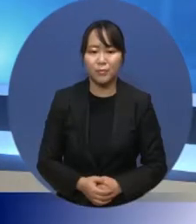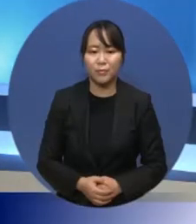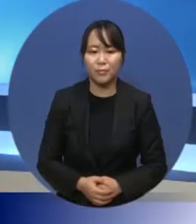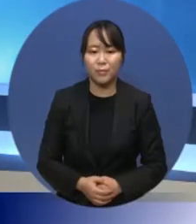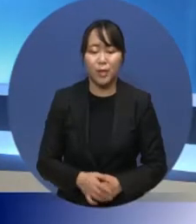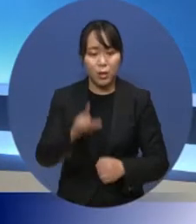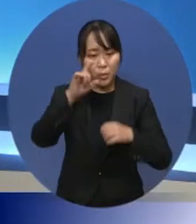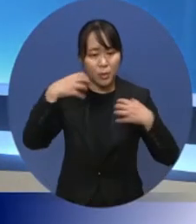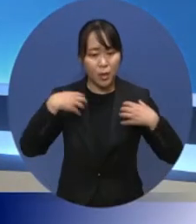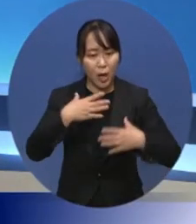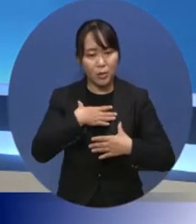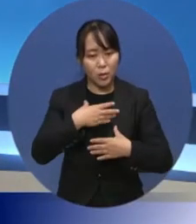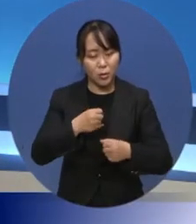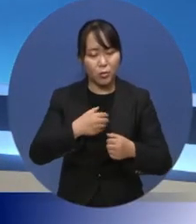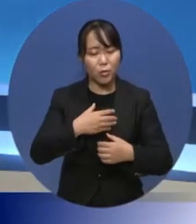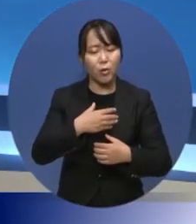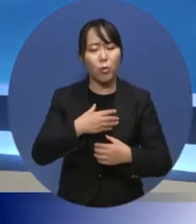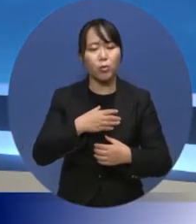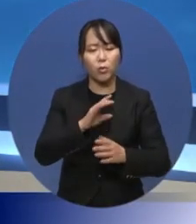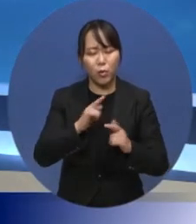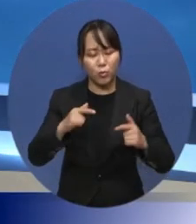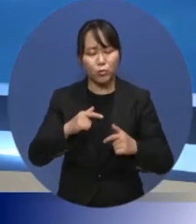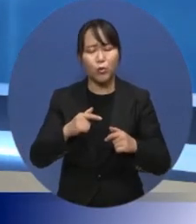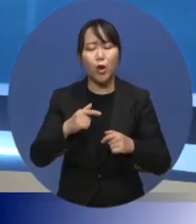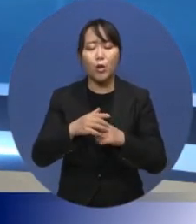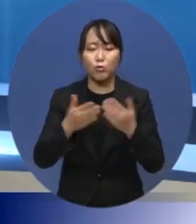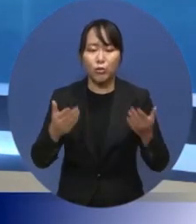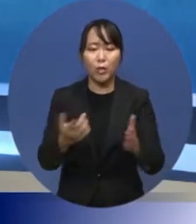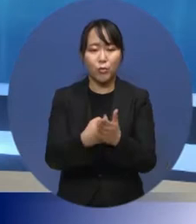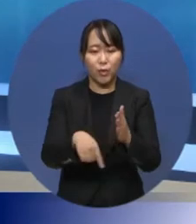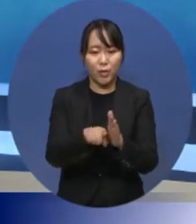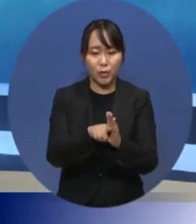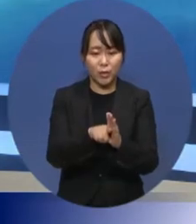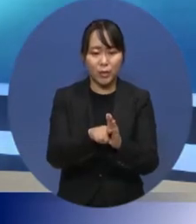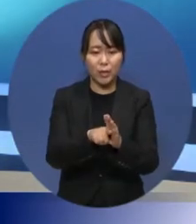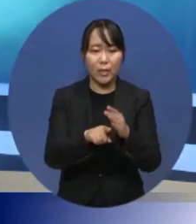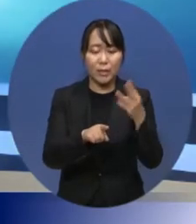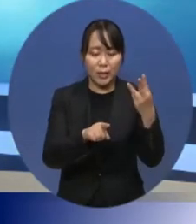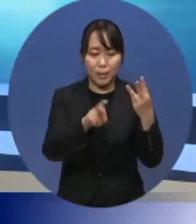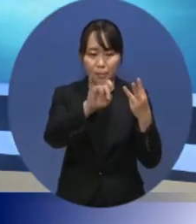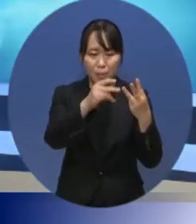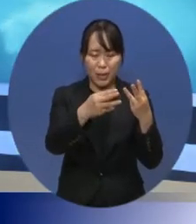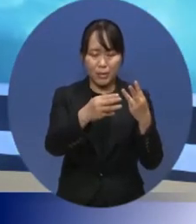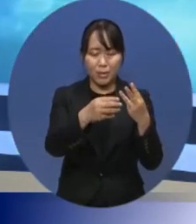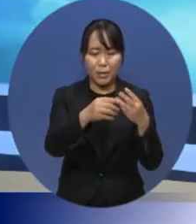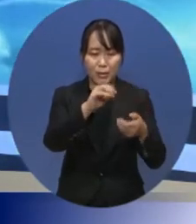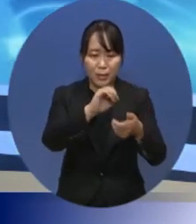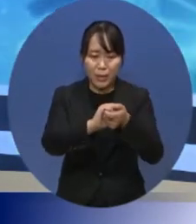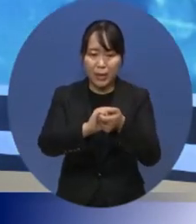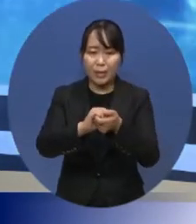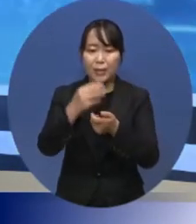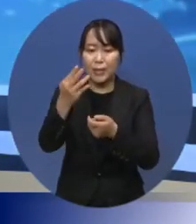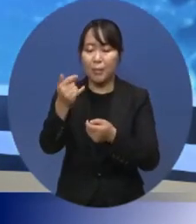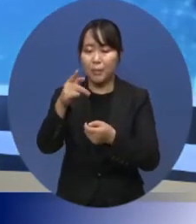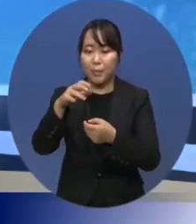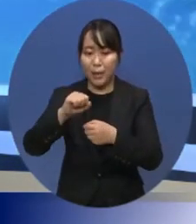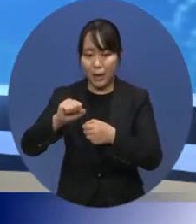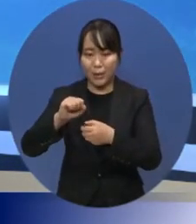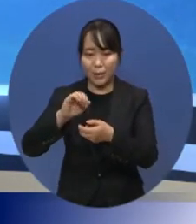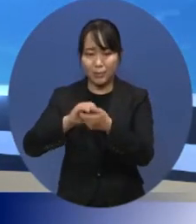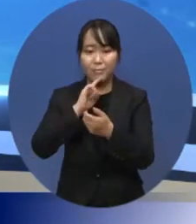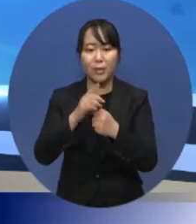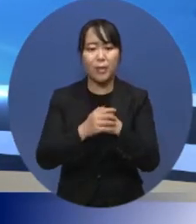정부에서 안전하고 여유로운 휴가를 위해 3일 제 1 3 행 3 금 휴가를 제안 했는데요 3행